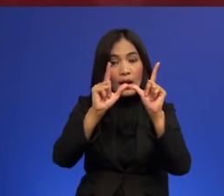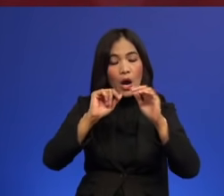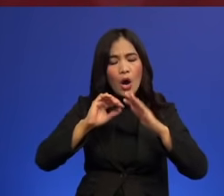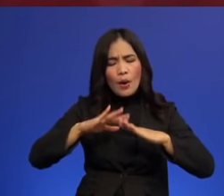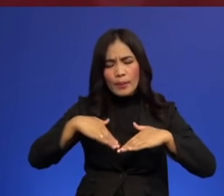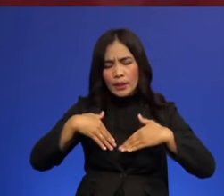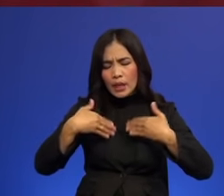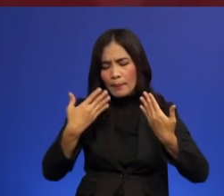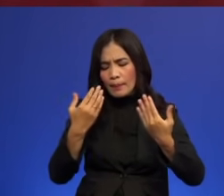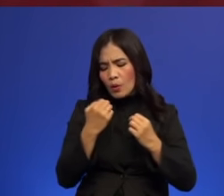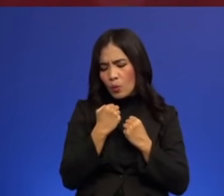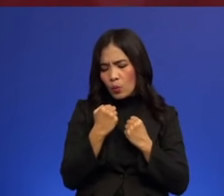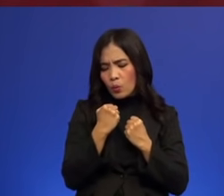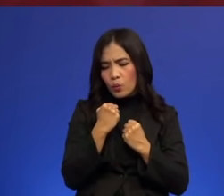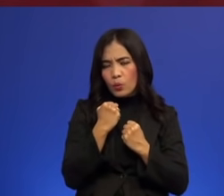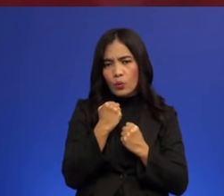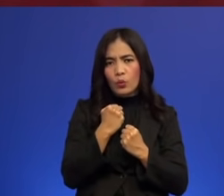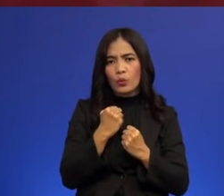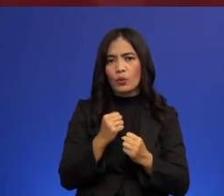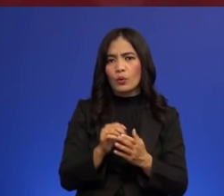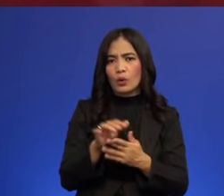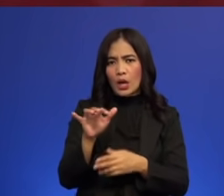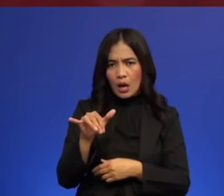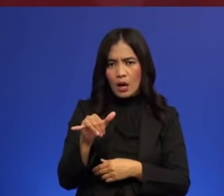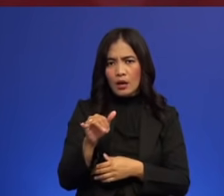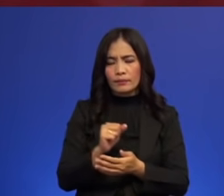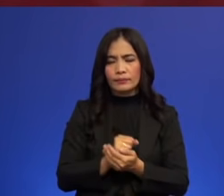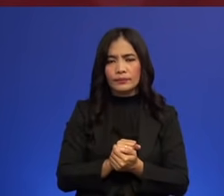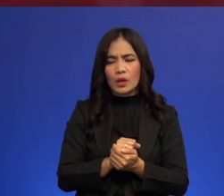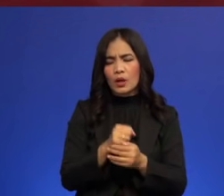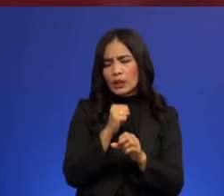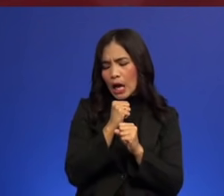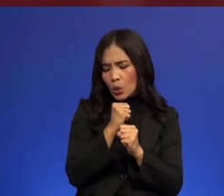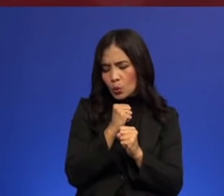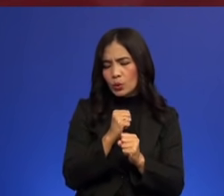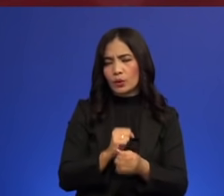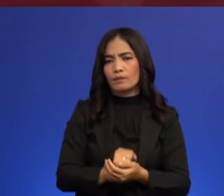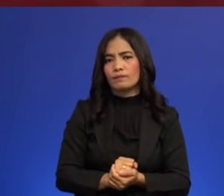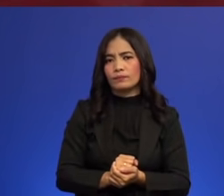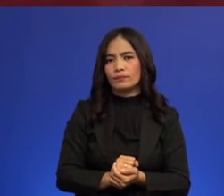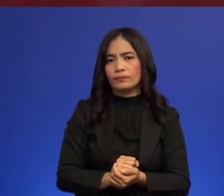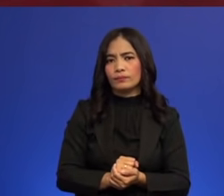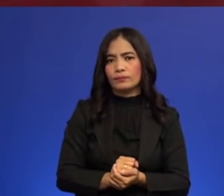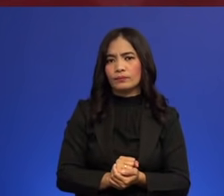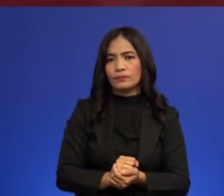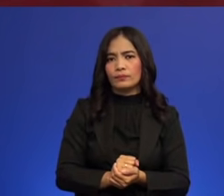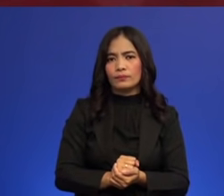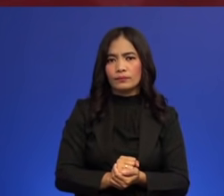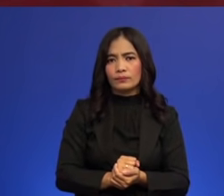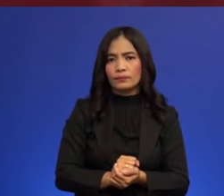betapa mengerikannya, saudara. Betapa mengerikannya.